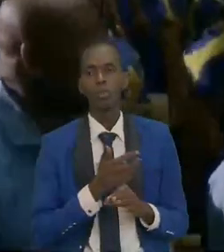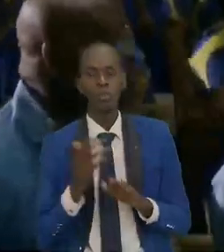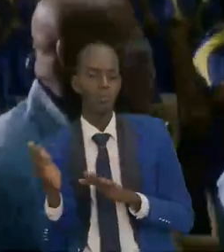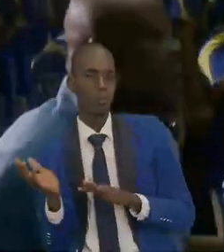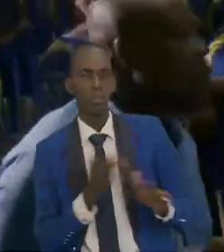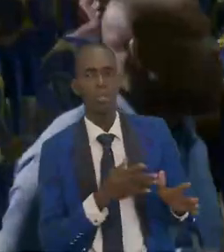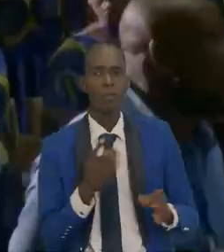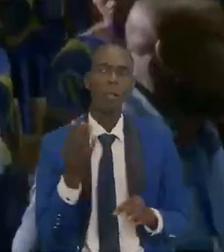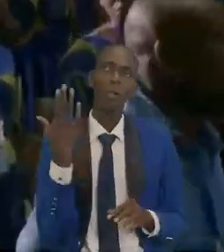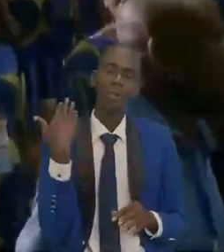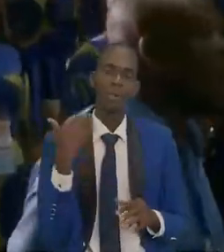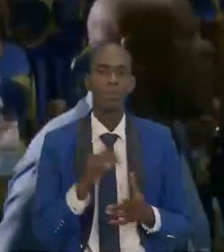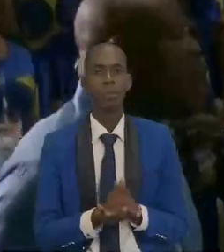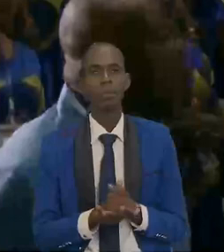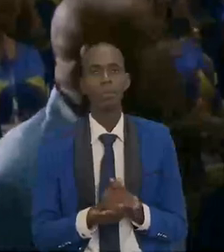Quittons le passé.